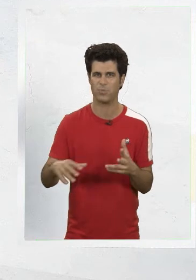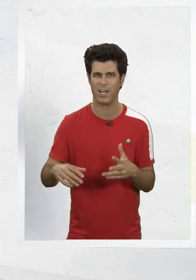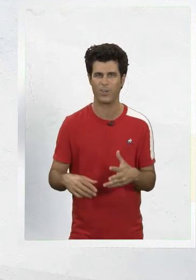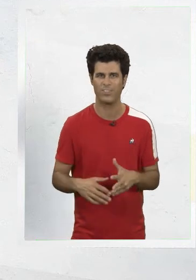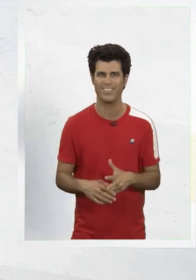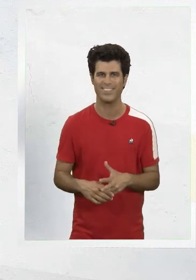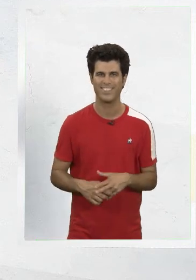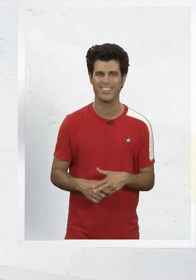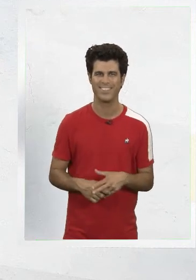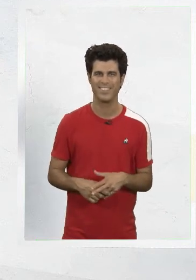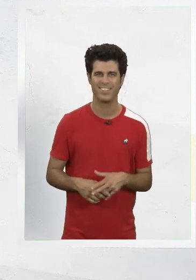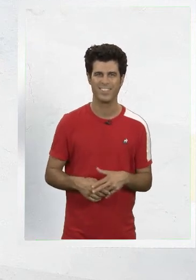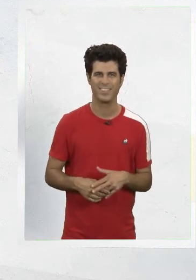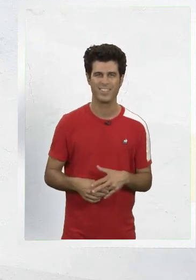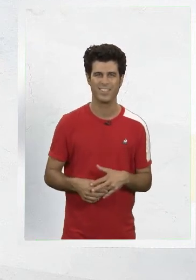קצת מסובך, לא?